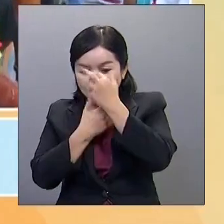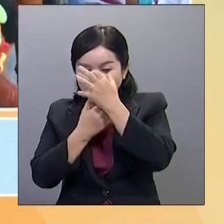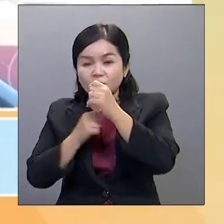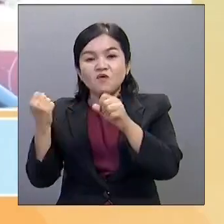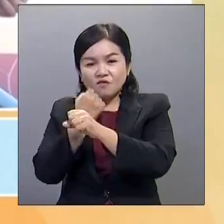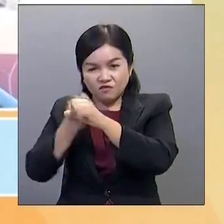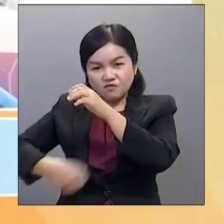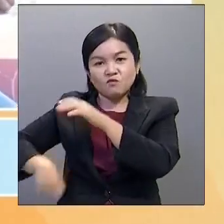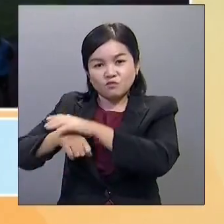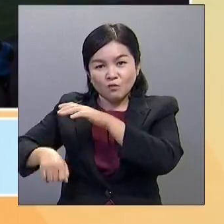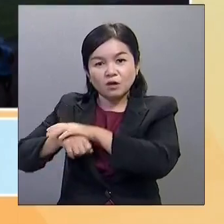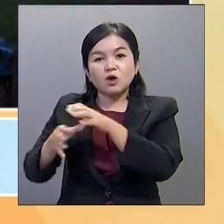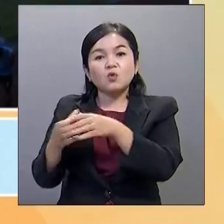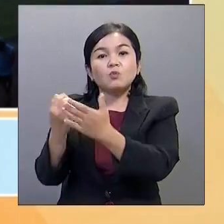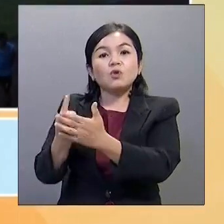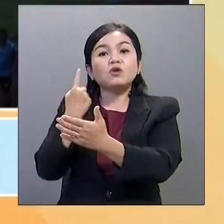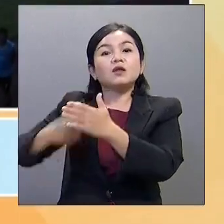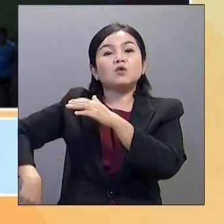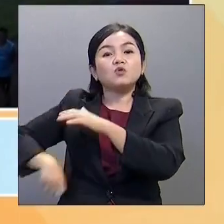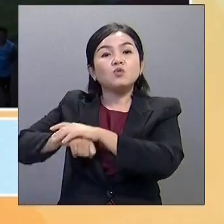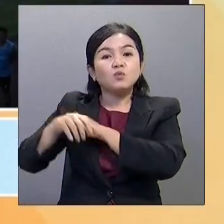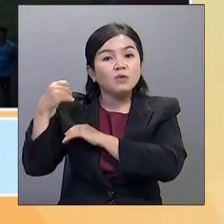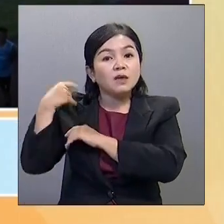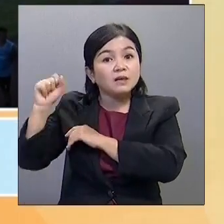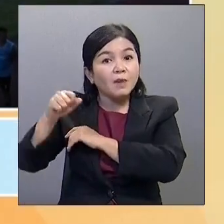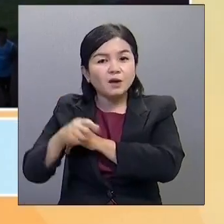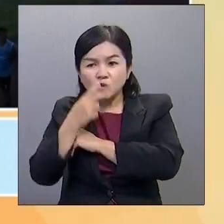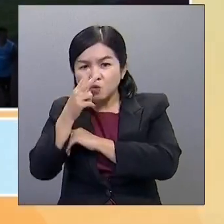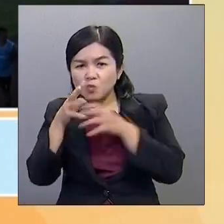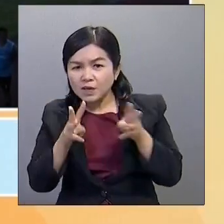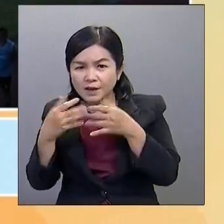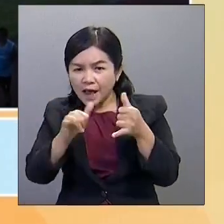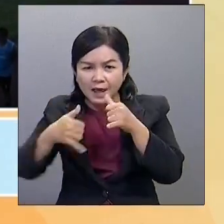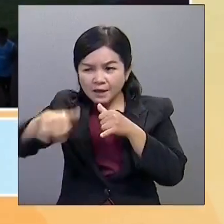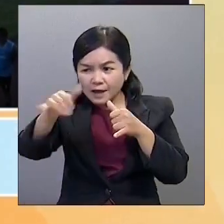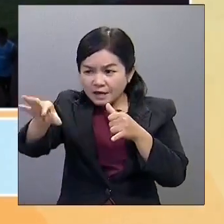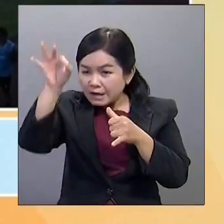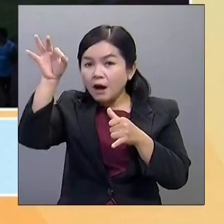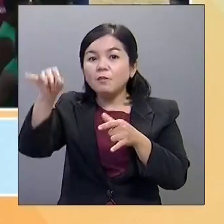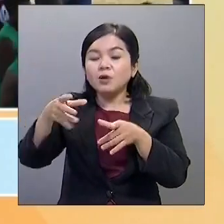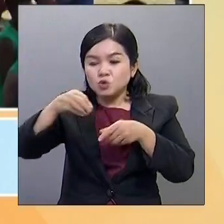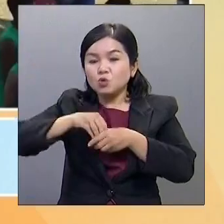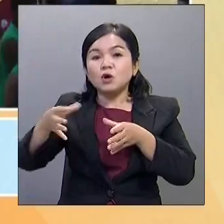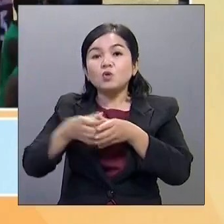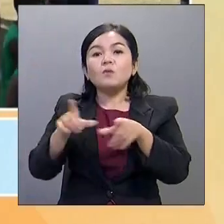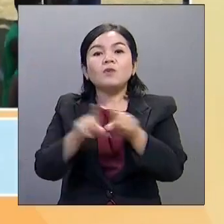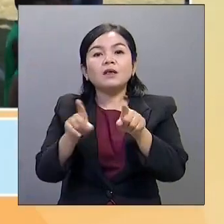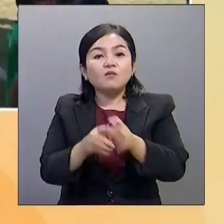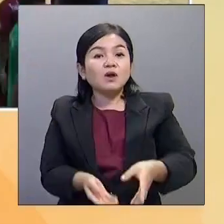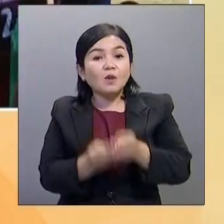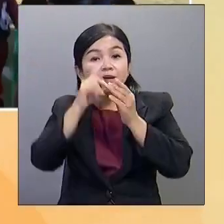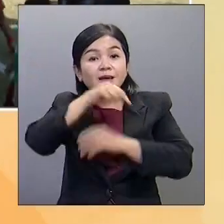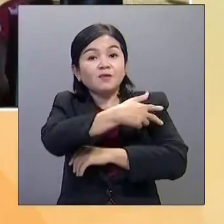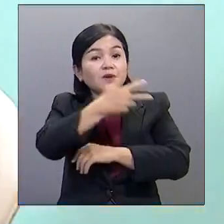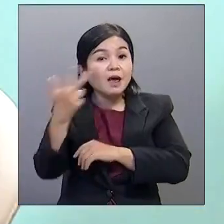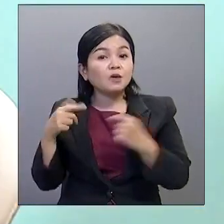รด้วยของเขา ใช่ค่ะก็จริงๆเนี่ยในการแข่งขันเนี่ยเขาจะมักจะมีแมวมองไปดูเรื่องของการแข่งขันอยู่แล้วจริงๆไอ้อย่างวอลเลย์บอลไทย TBSN ที่มีถ่ายทอดสดทุกวันนะ